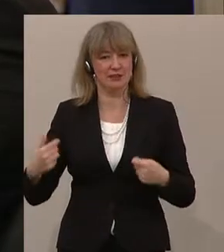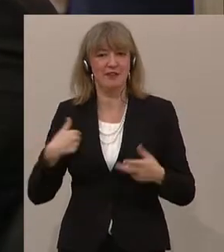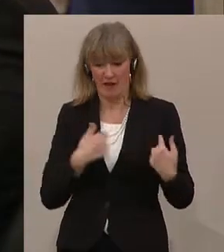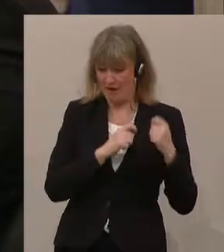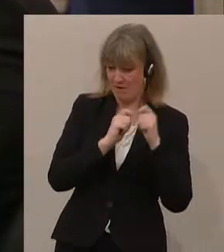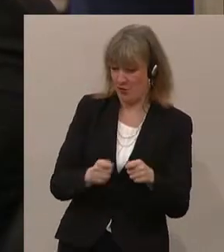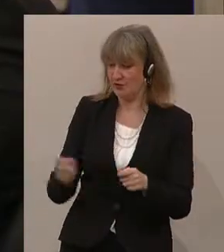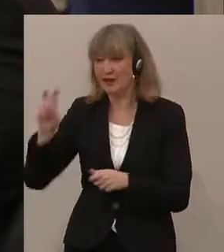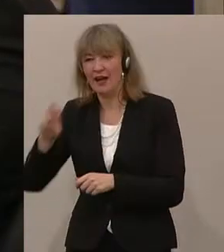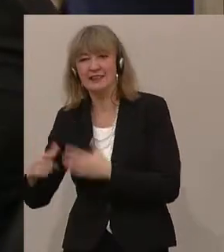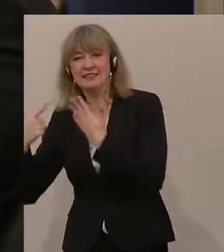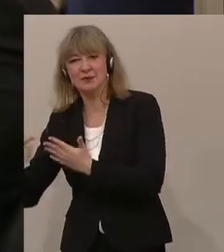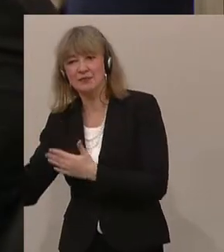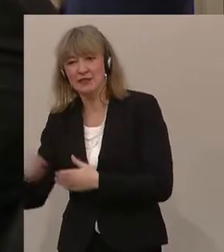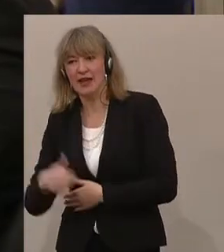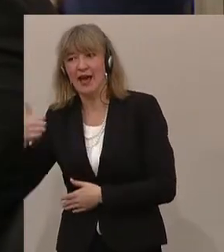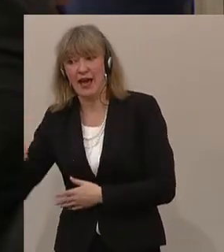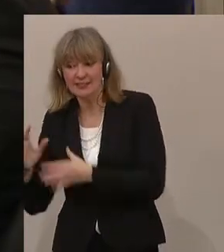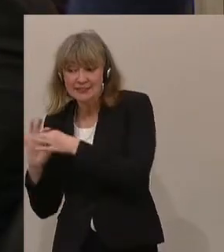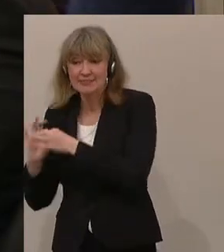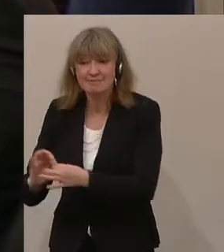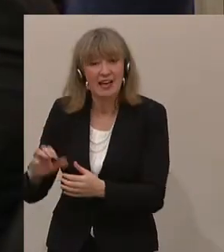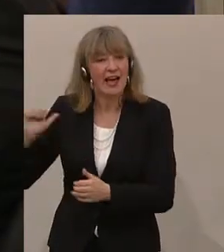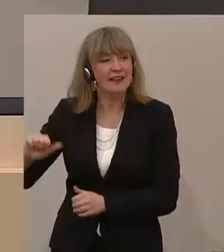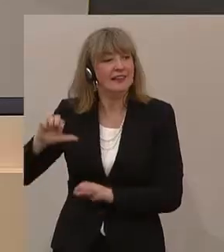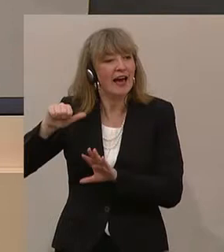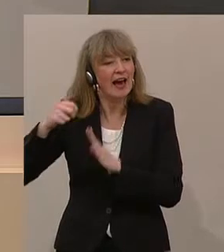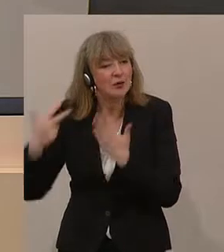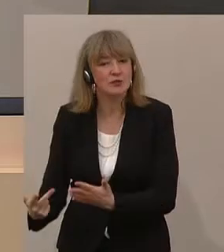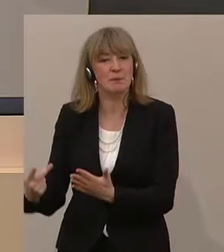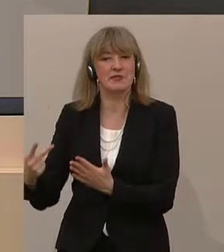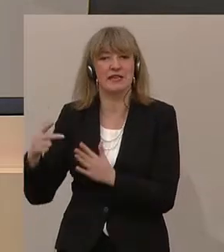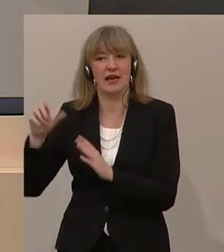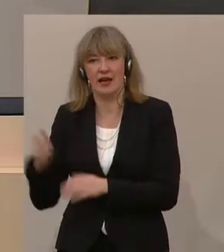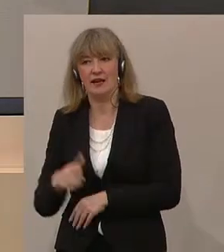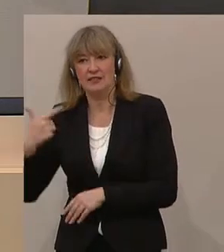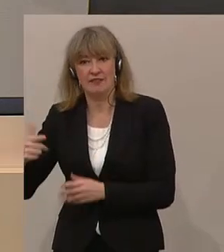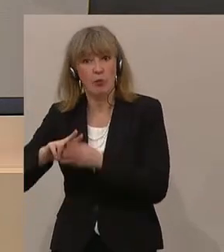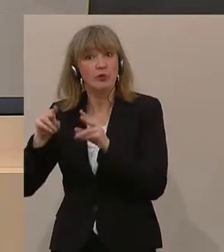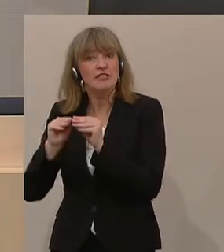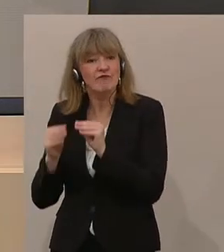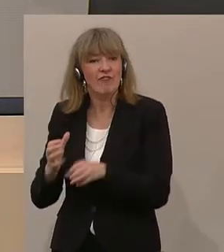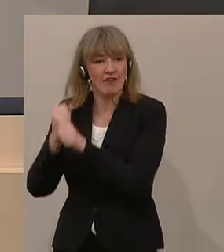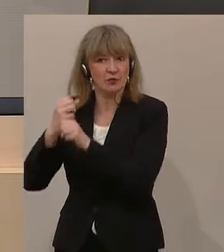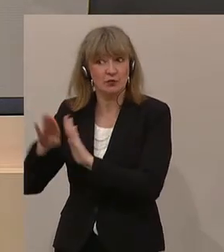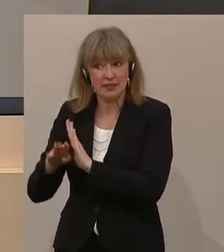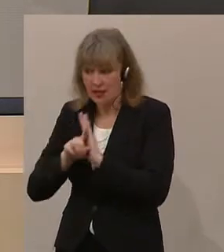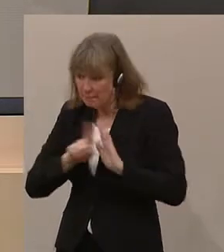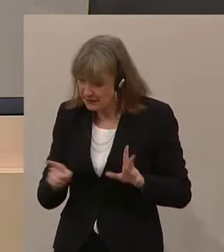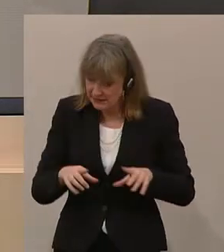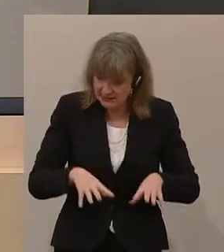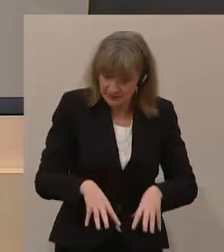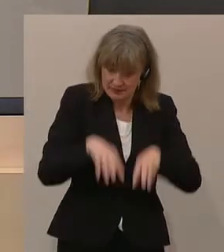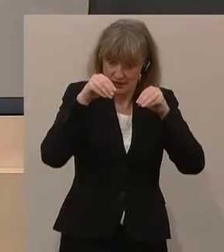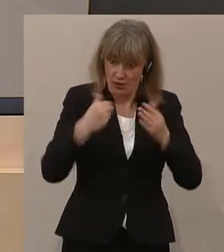gemäß Artikel 70 Absatz 1 in Verbindung mit Artikel 78 Absatz 2 Bundesverfassungsgesetz bis zur Bildung einer